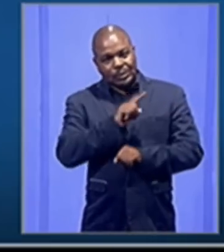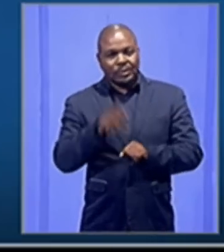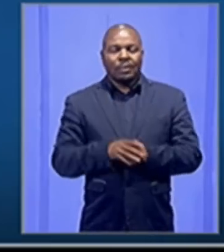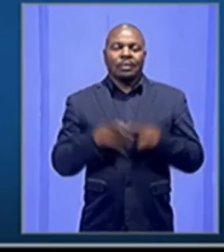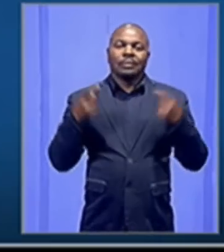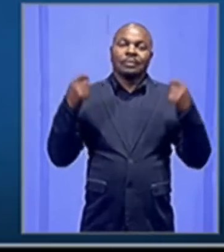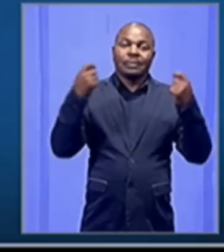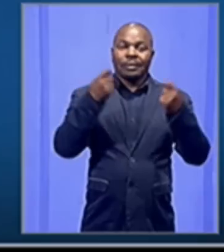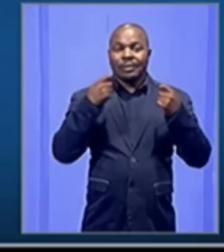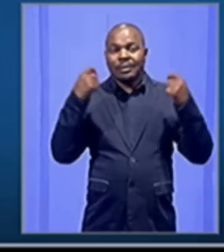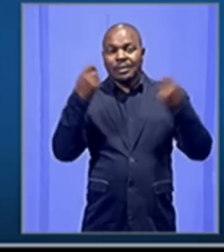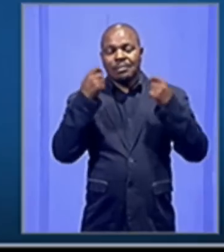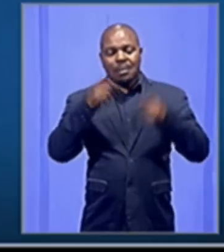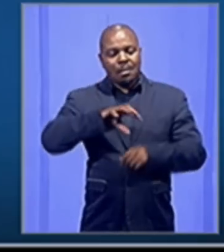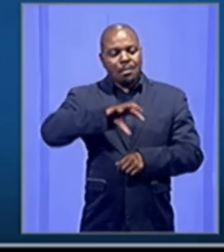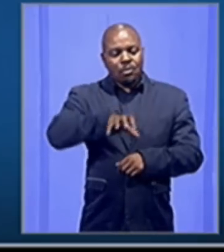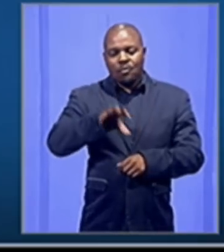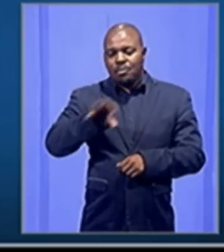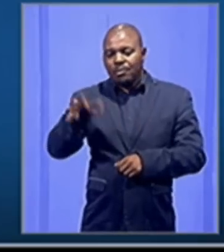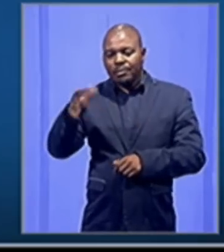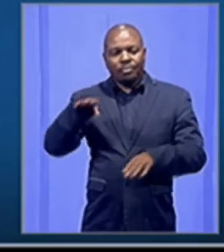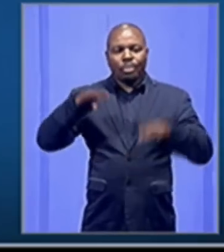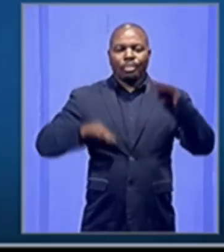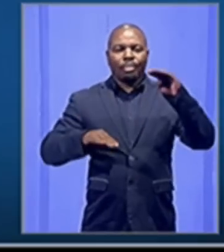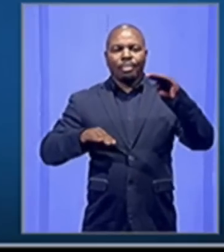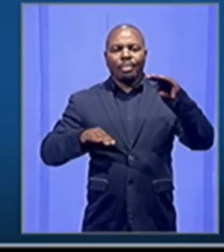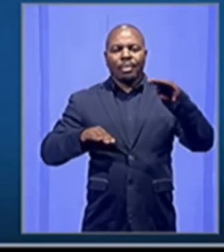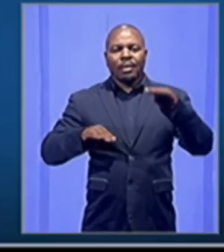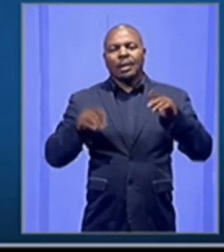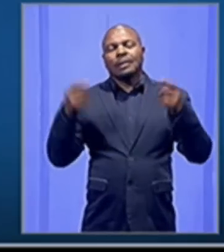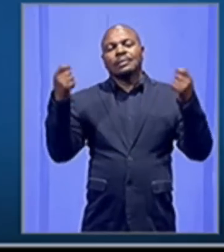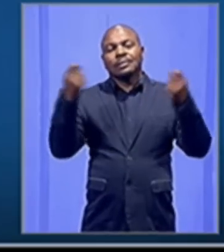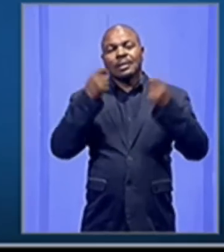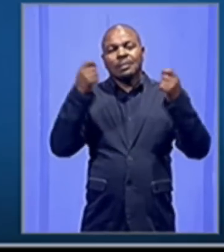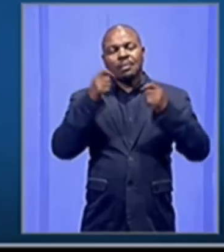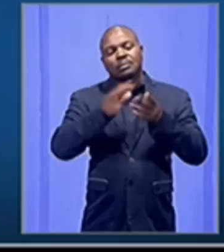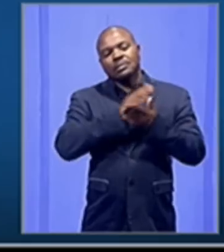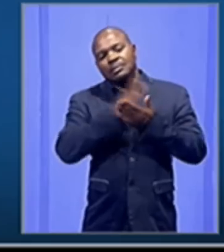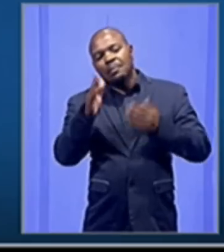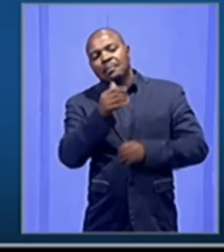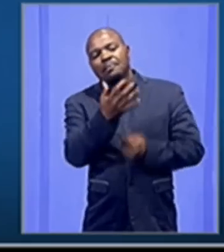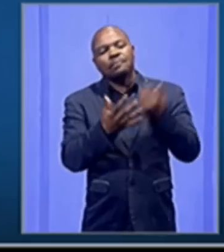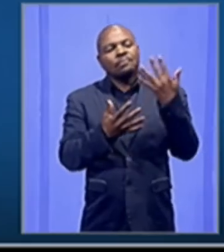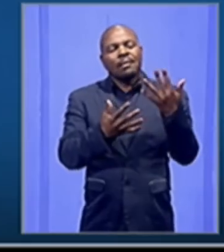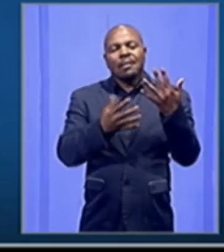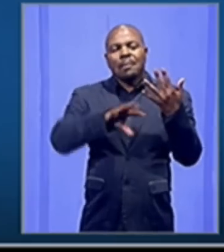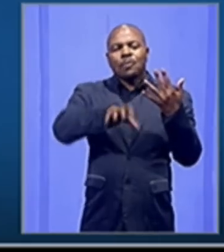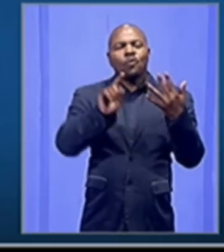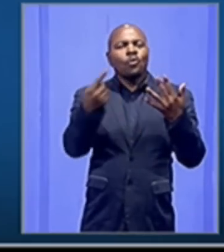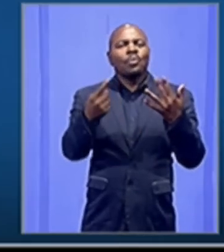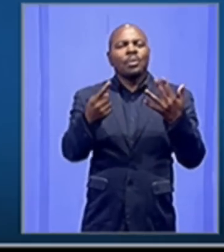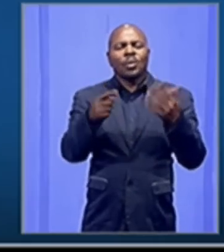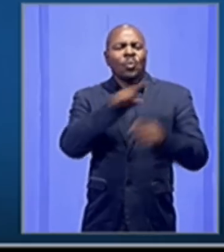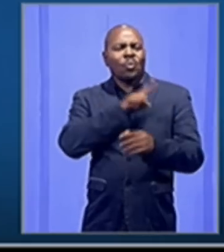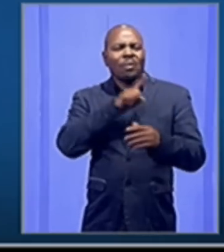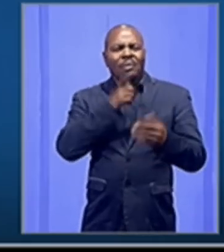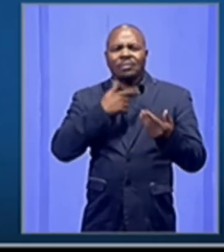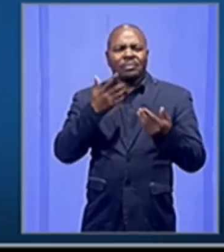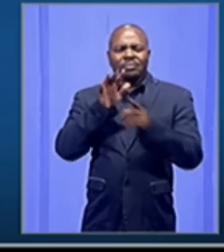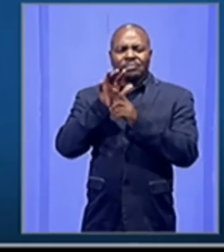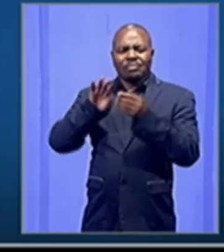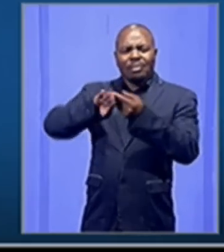ketekwa diprovince ga di swarwe go lekana ba tla keteka diprovinceng tše hlano fela goreng go na le kgethollo